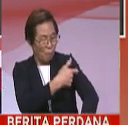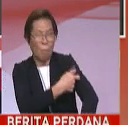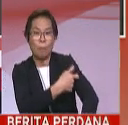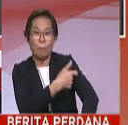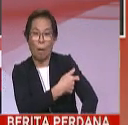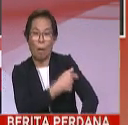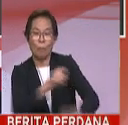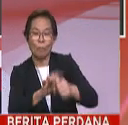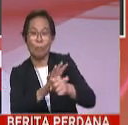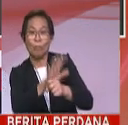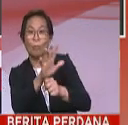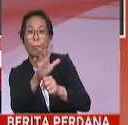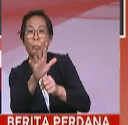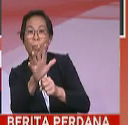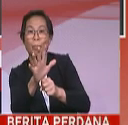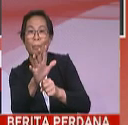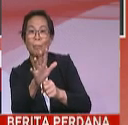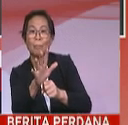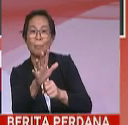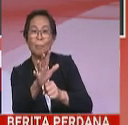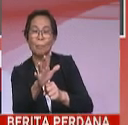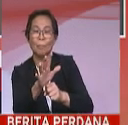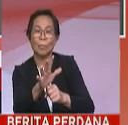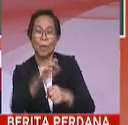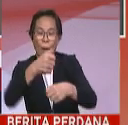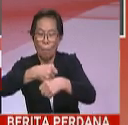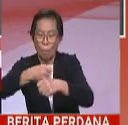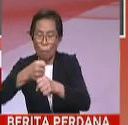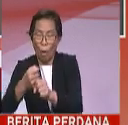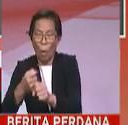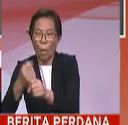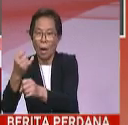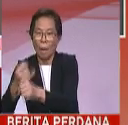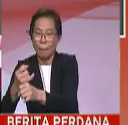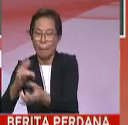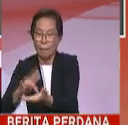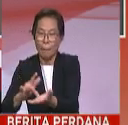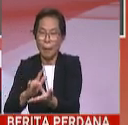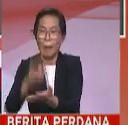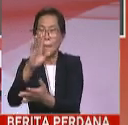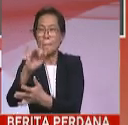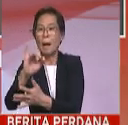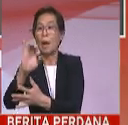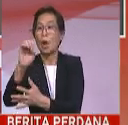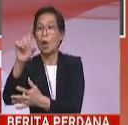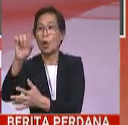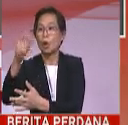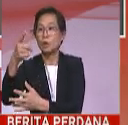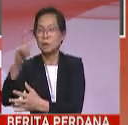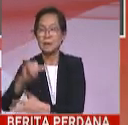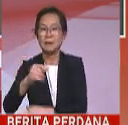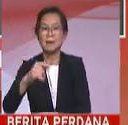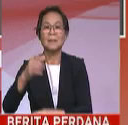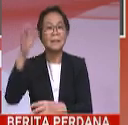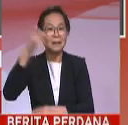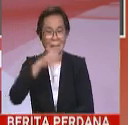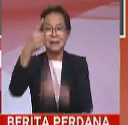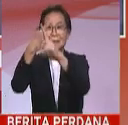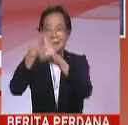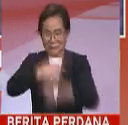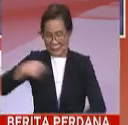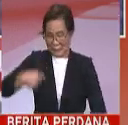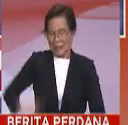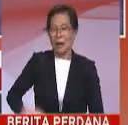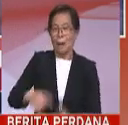inactivated COVID-19 vaksin buatan Institute of Medical Biology, Chinese Academy of Medical